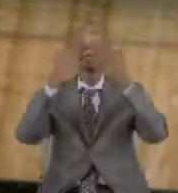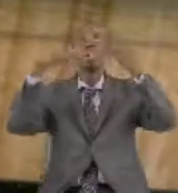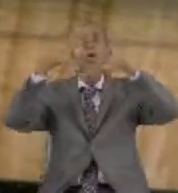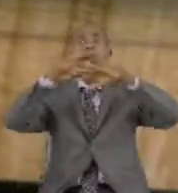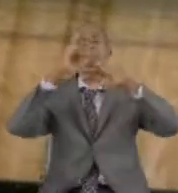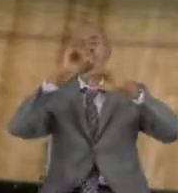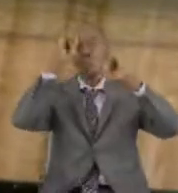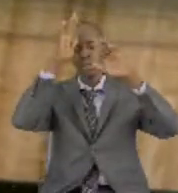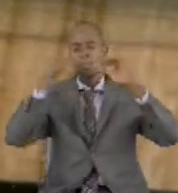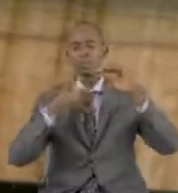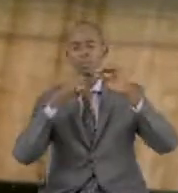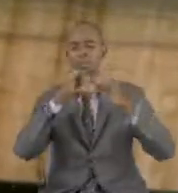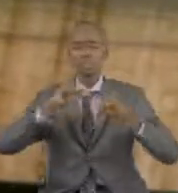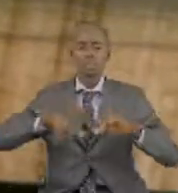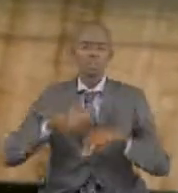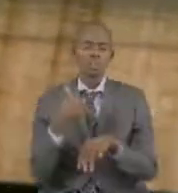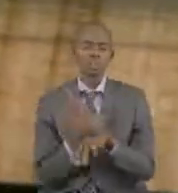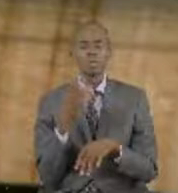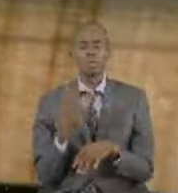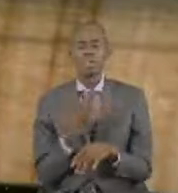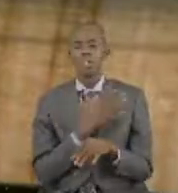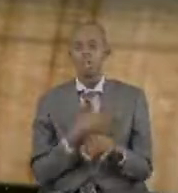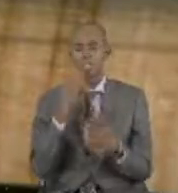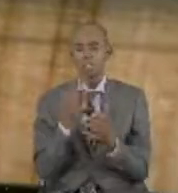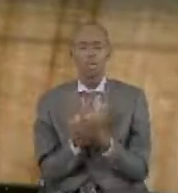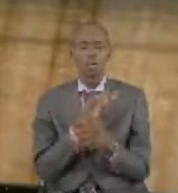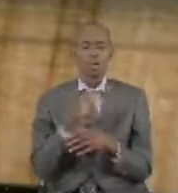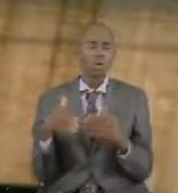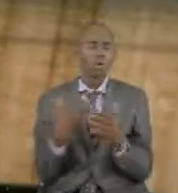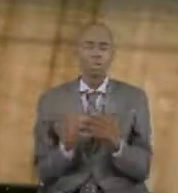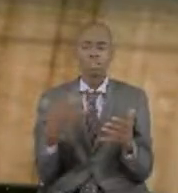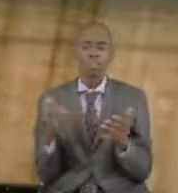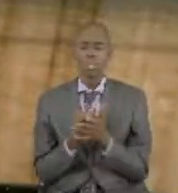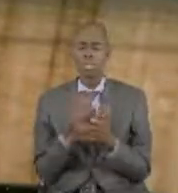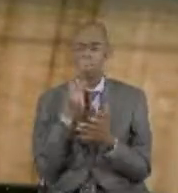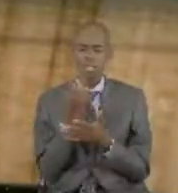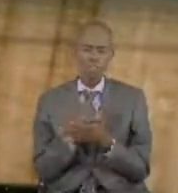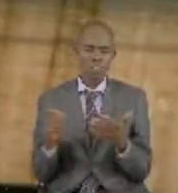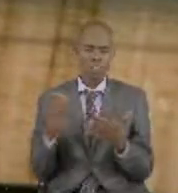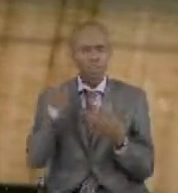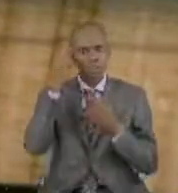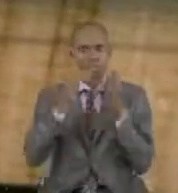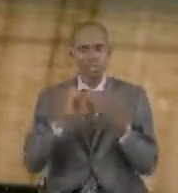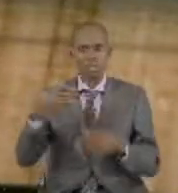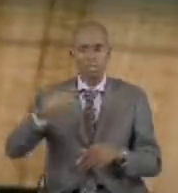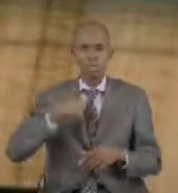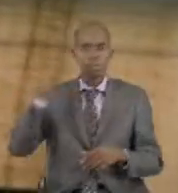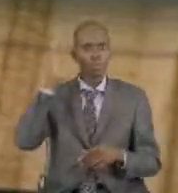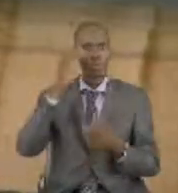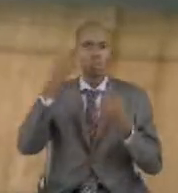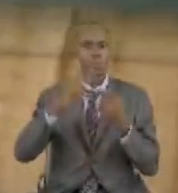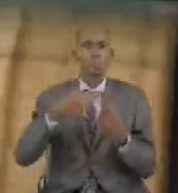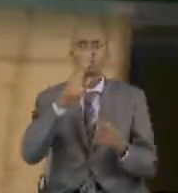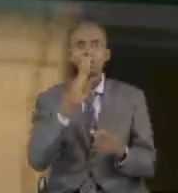pas ordonné. Il dit, tout ce qui est écrit me concernant doit s'accomplir.